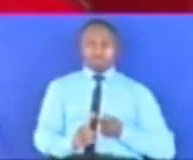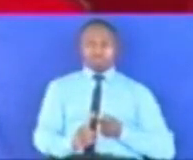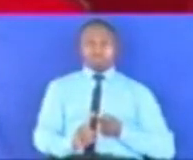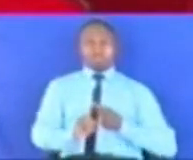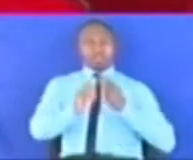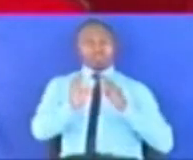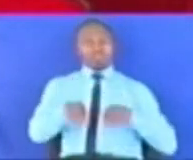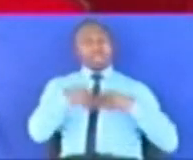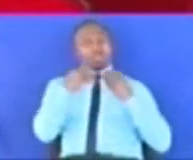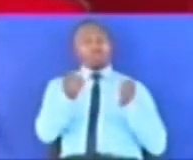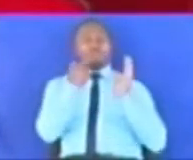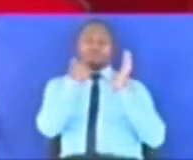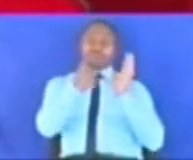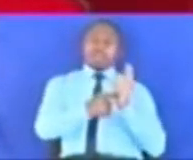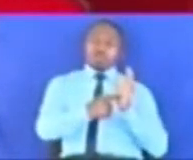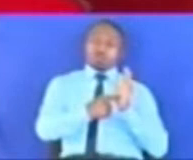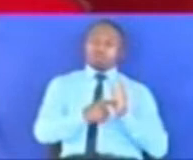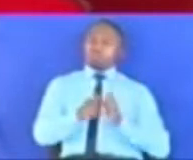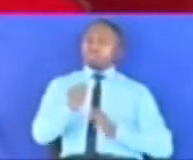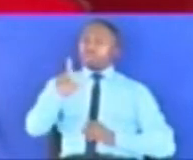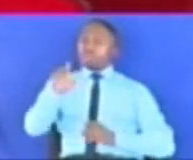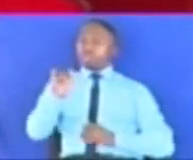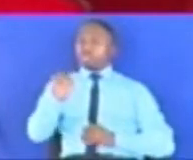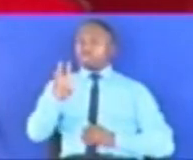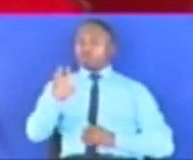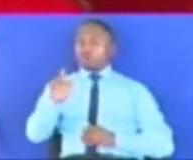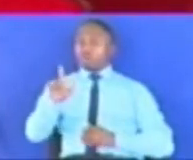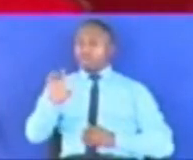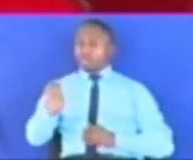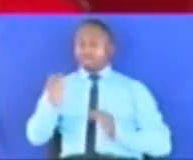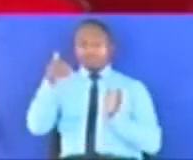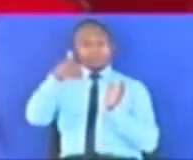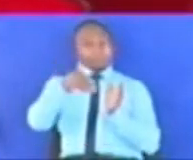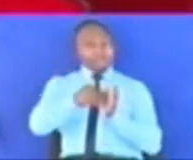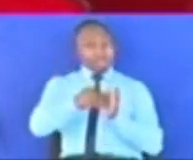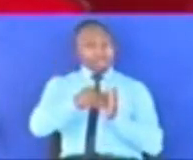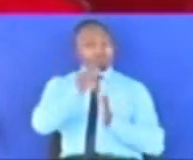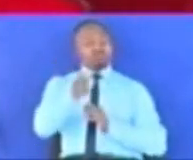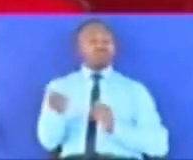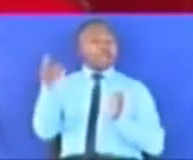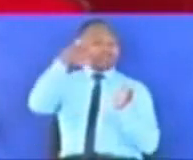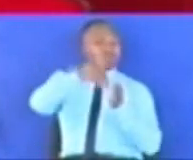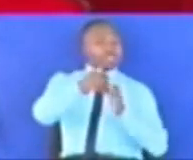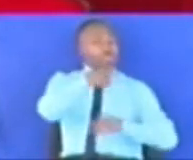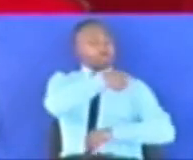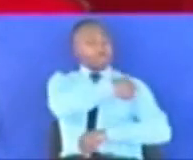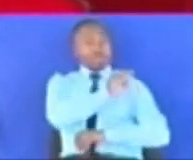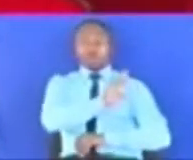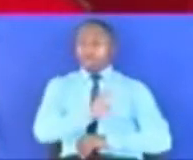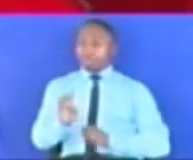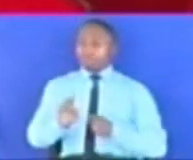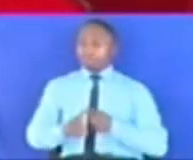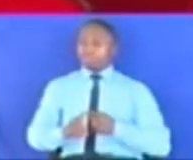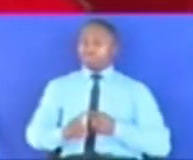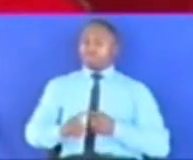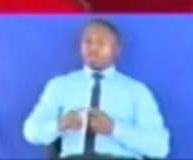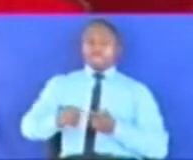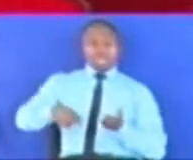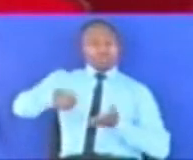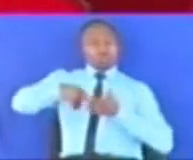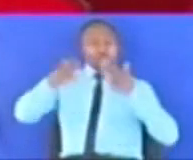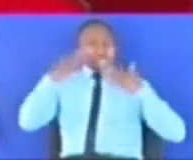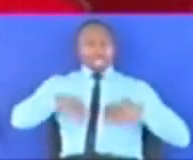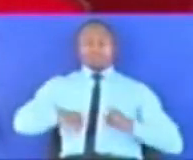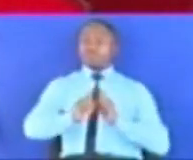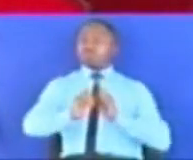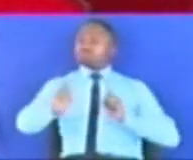natolea mfano tu kwa mfano wilaya Liwale, mpaka kufika hospitali ya wilaya zahanati zingine na vituo vya afya vingine viko